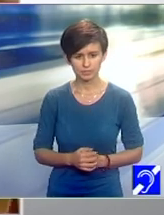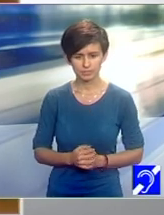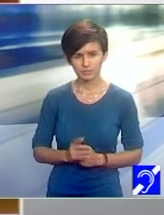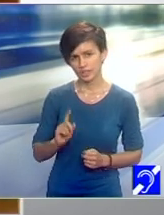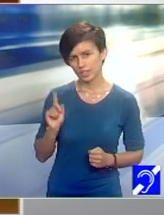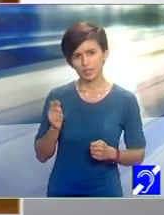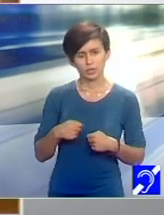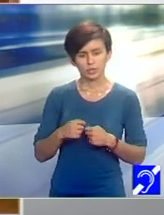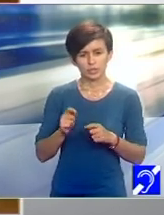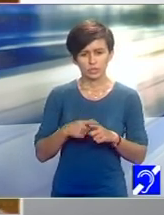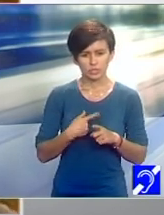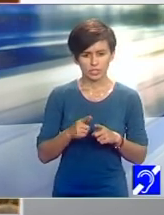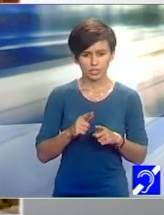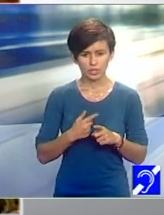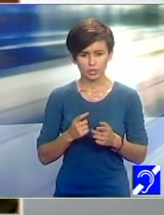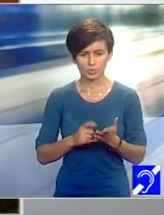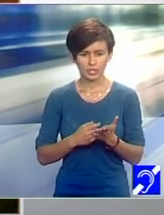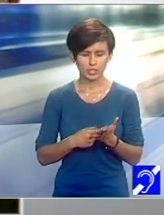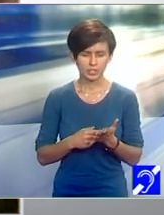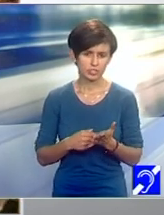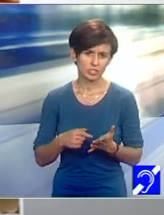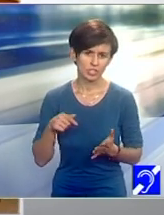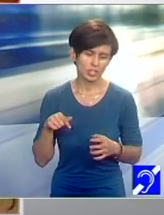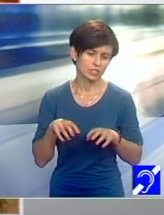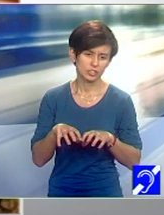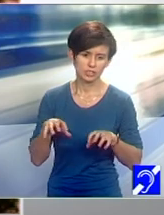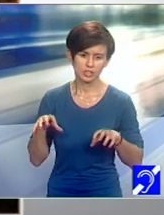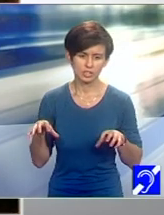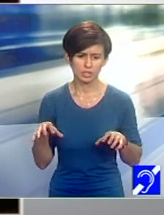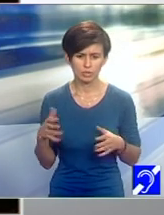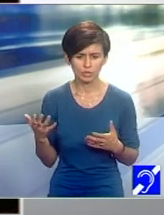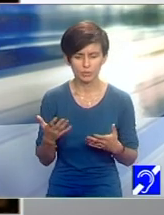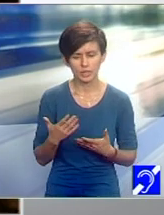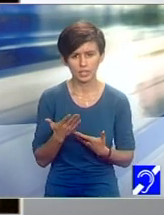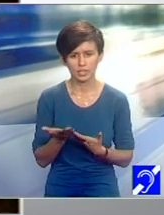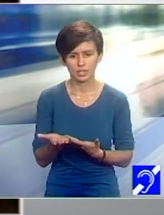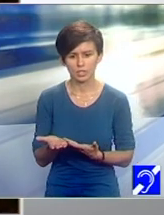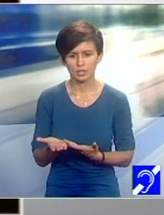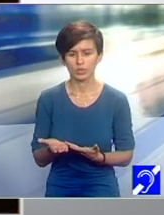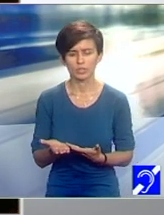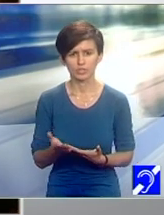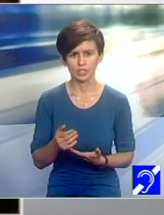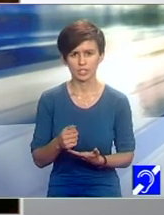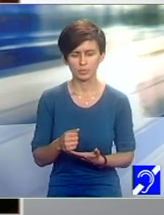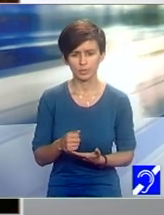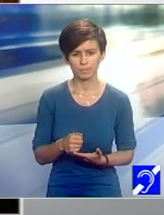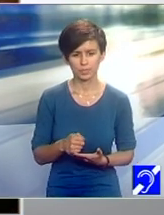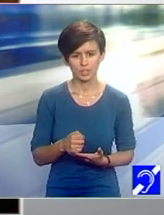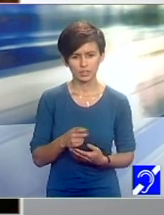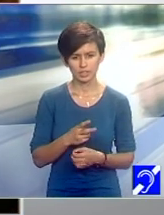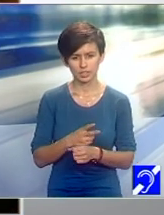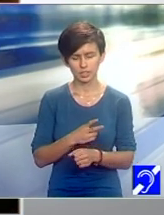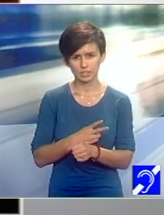romi apelează la aceste locuri distincte pe care noi le acordăm învățământul vizesta și merg